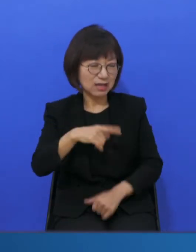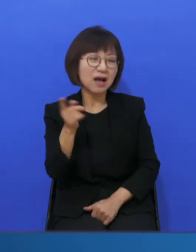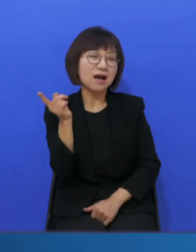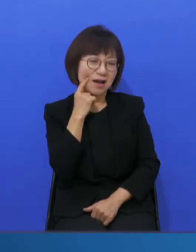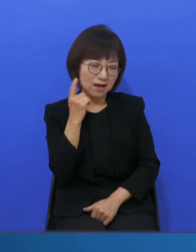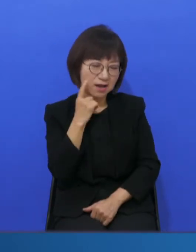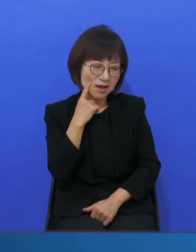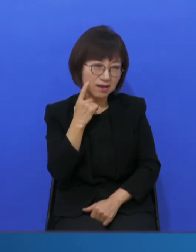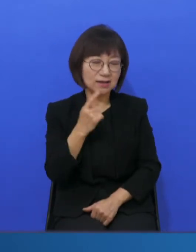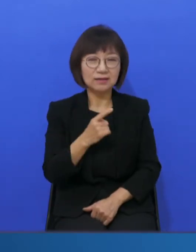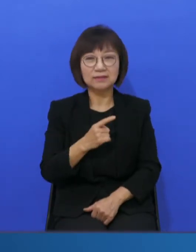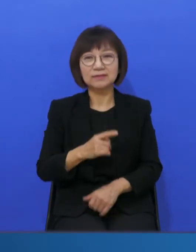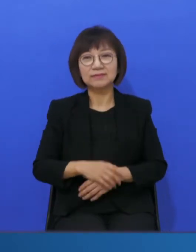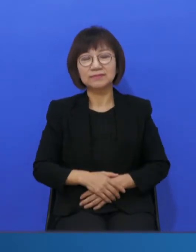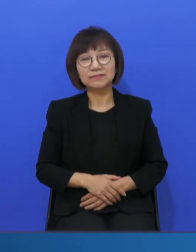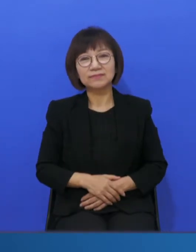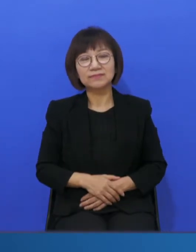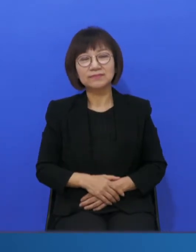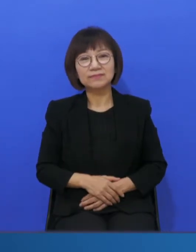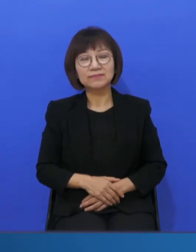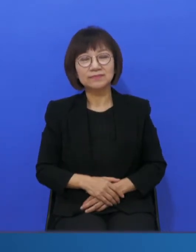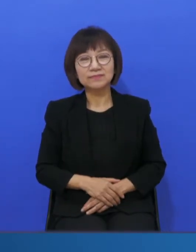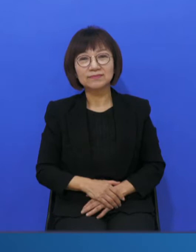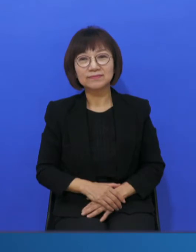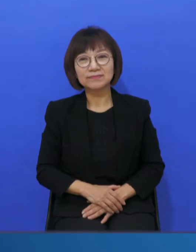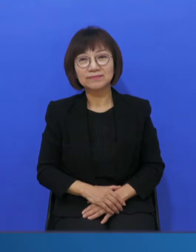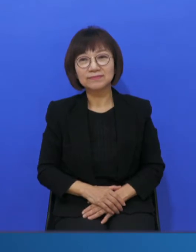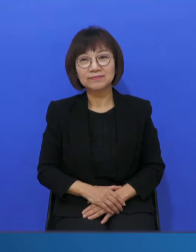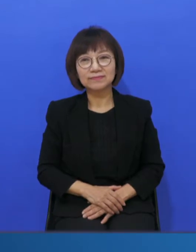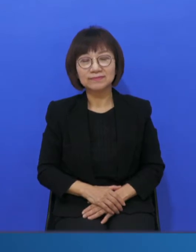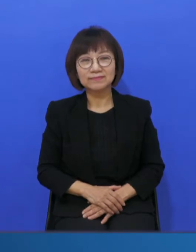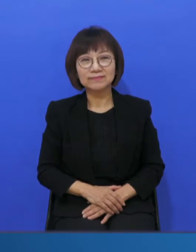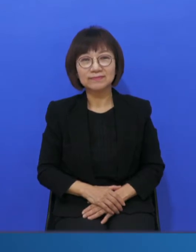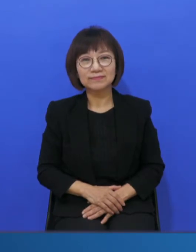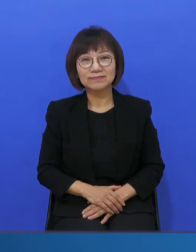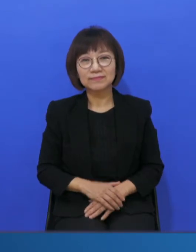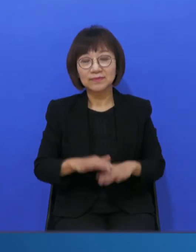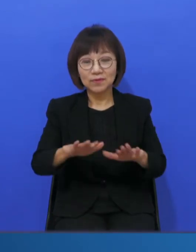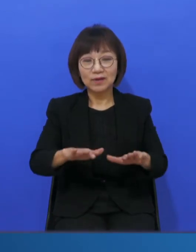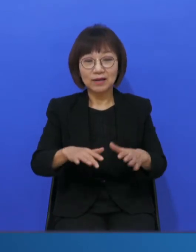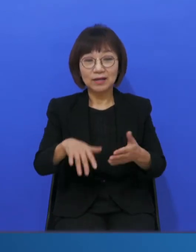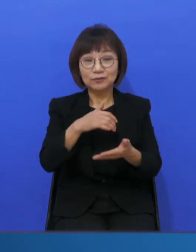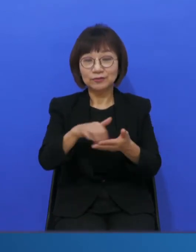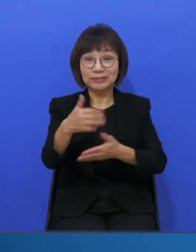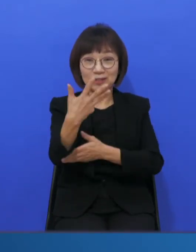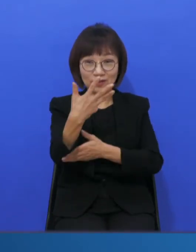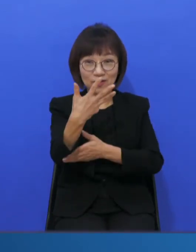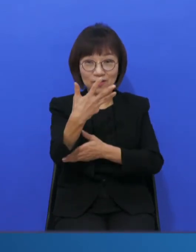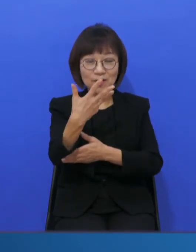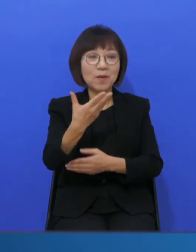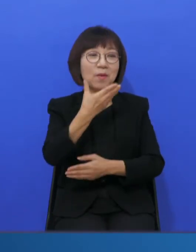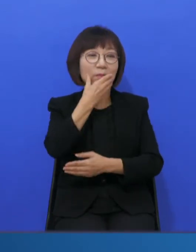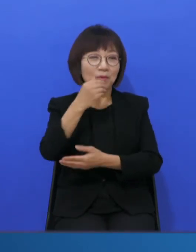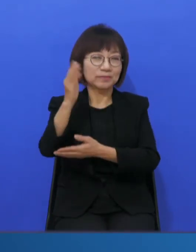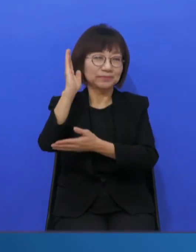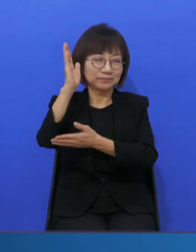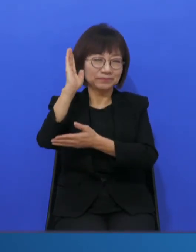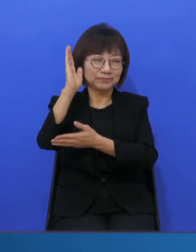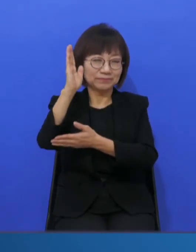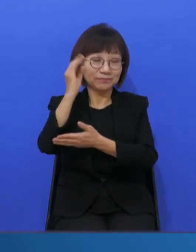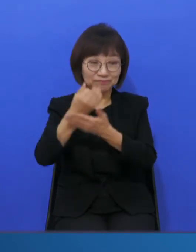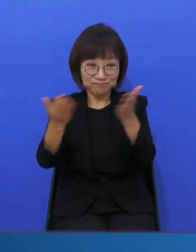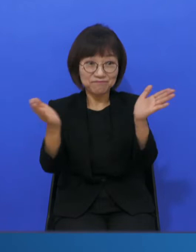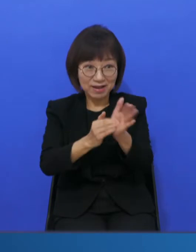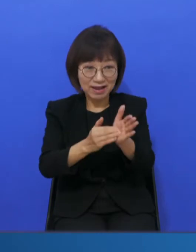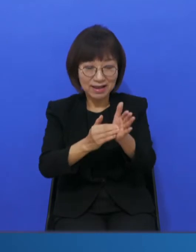or the prophets who teach of this incorrect things, that's what we should be afraid of. 그러면서 8가지 복을 얘기하는 가운데 3가지는 마음에 꼭 둬야 돼요. And